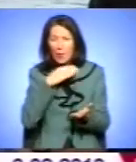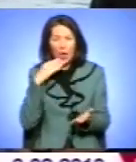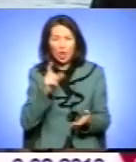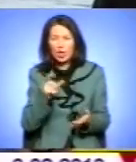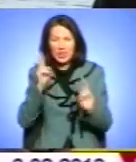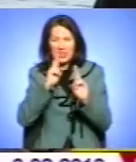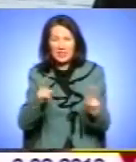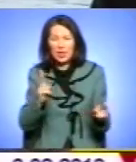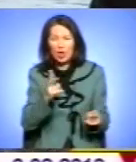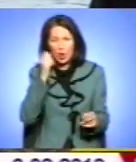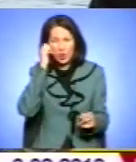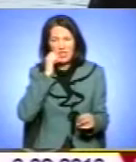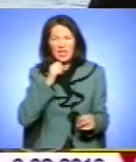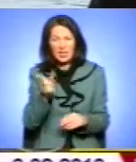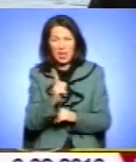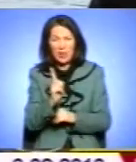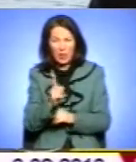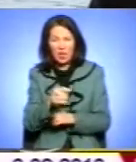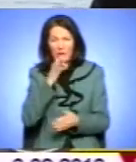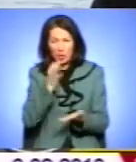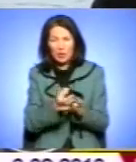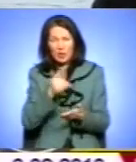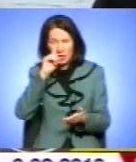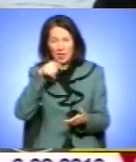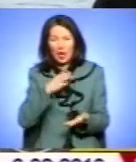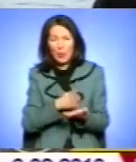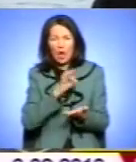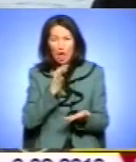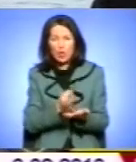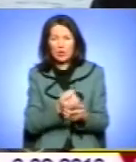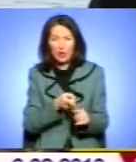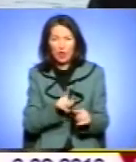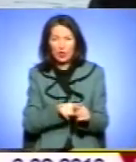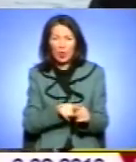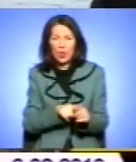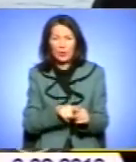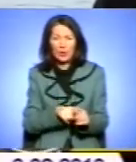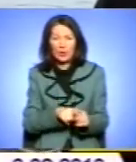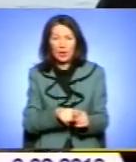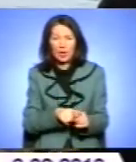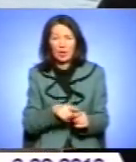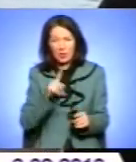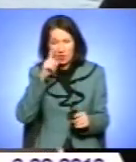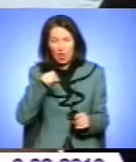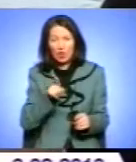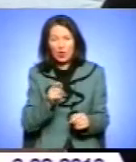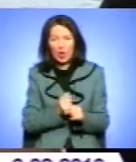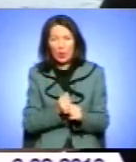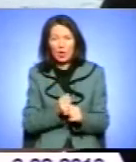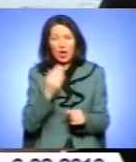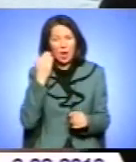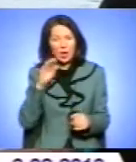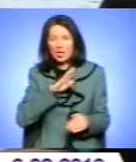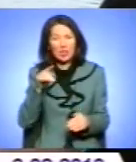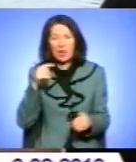що старі рибаки, що досвідчені, то не мають досвід в цьому, то не знають, як рибати. Ну, краще не